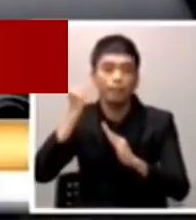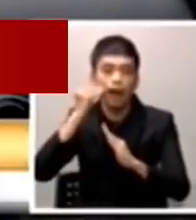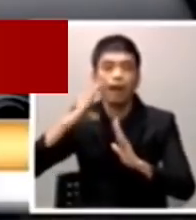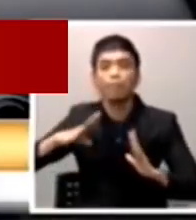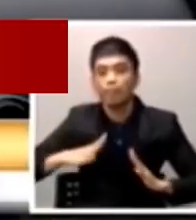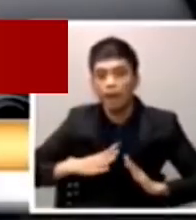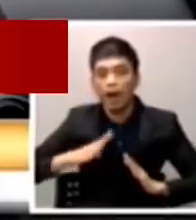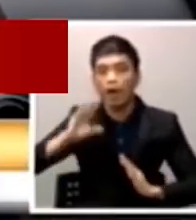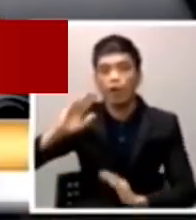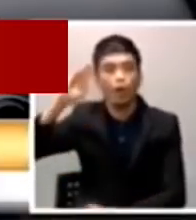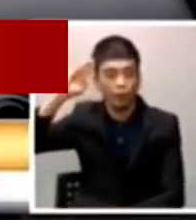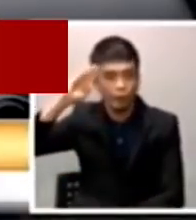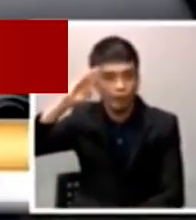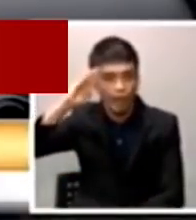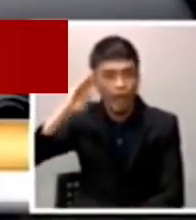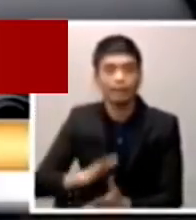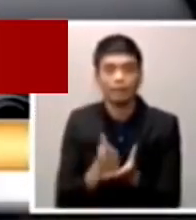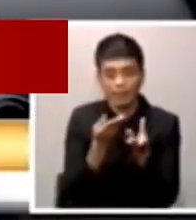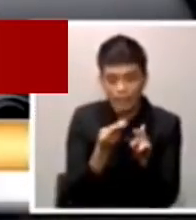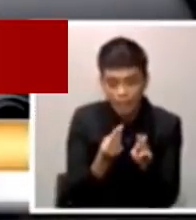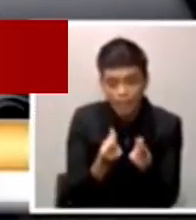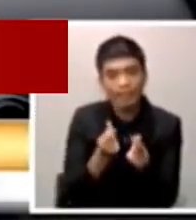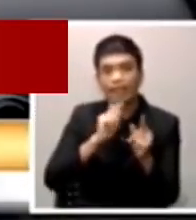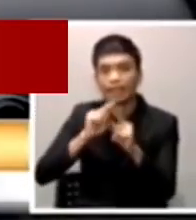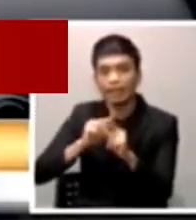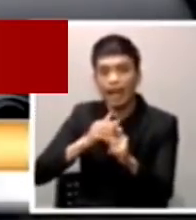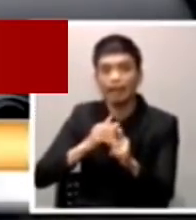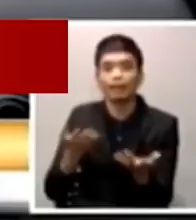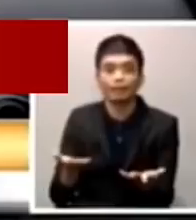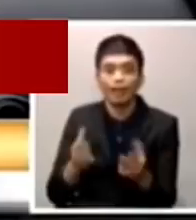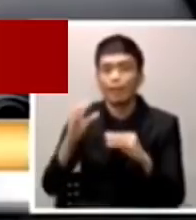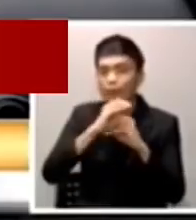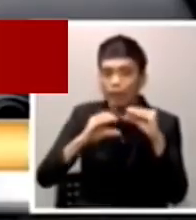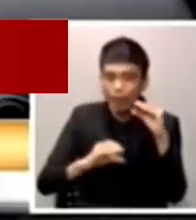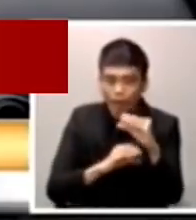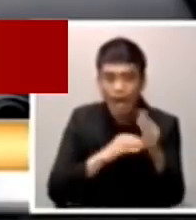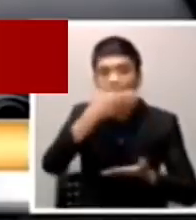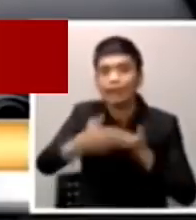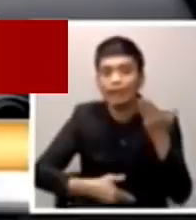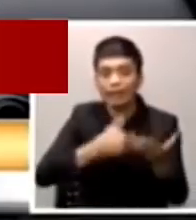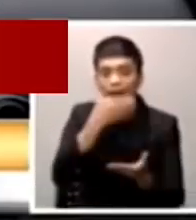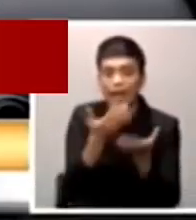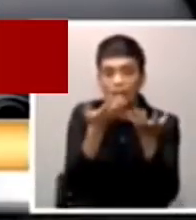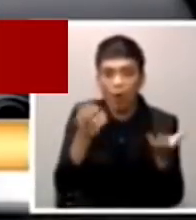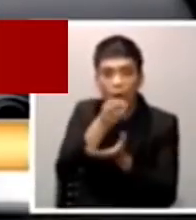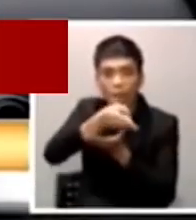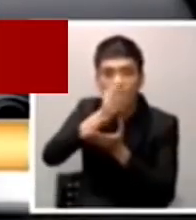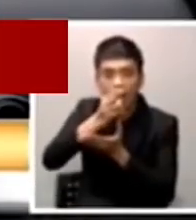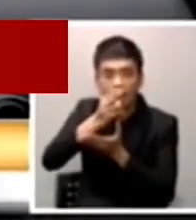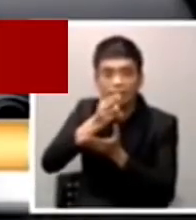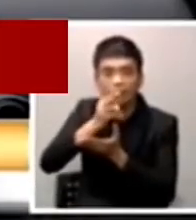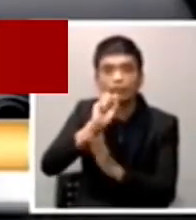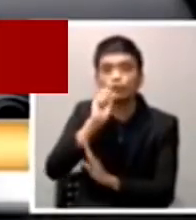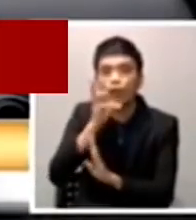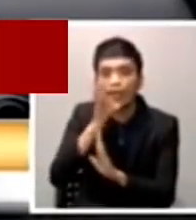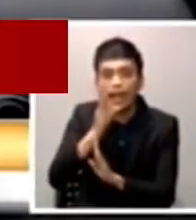ำบ้านจัดสรรขายที่ดินนี่ไม่รวมไปถึงโครงการขายอาวุธปืนนะท่านประธานปืนสวัสดิการเยอะม